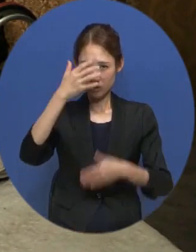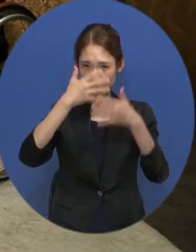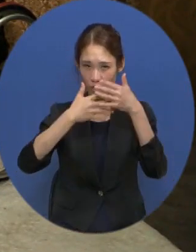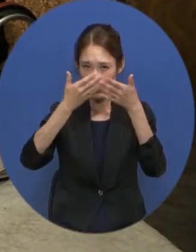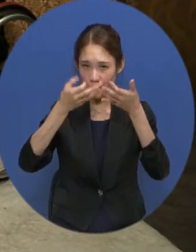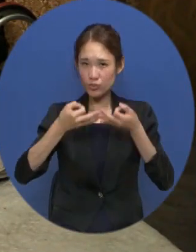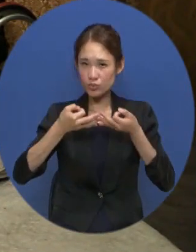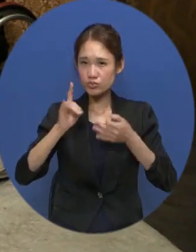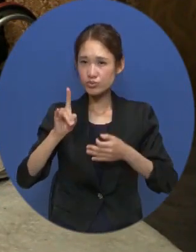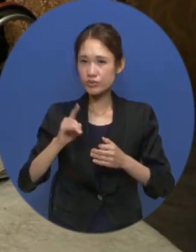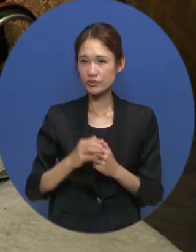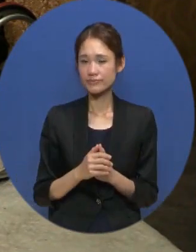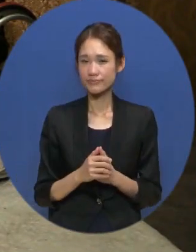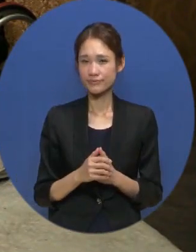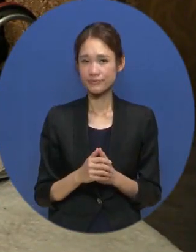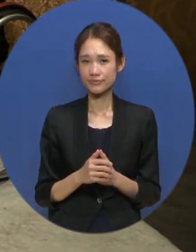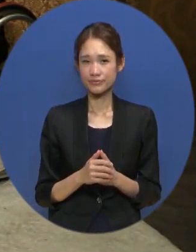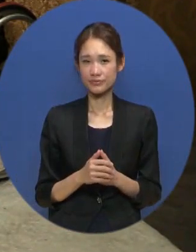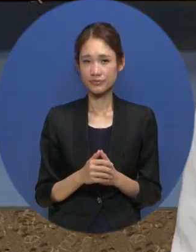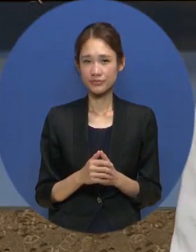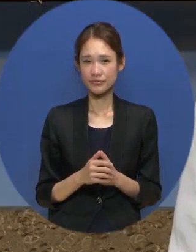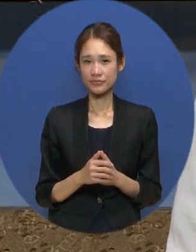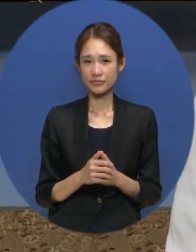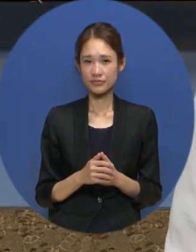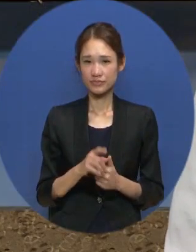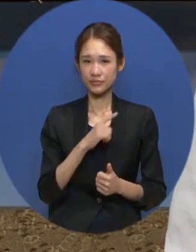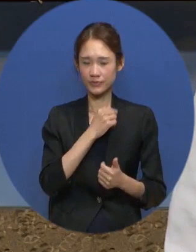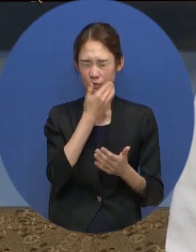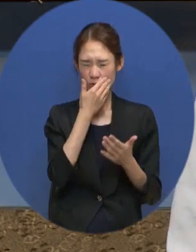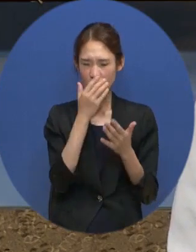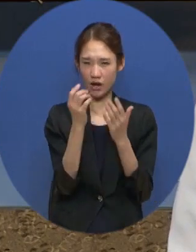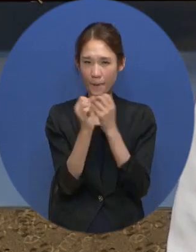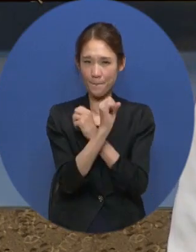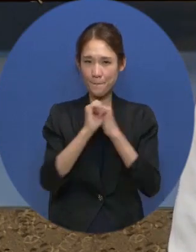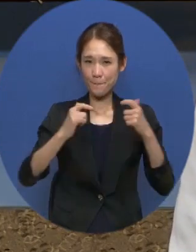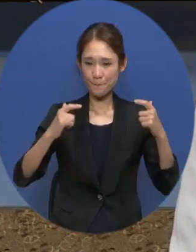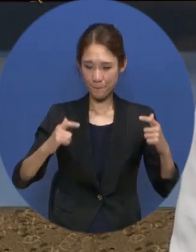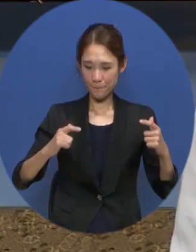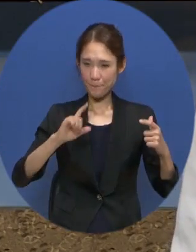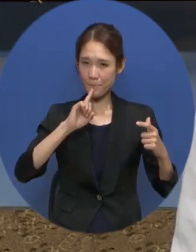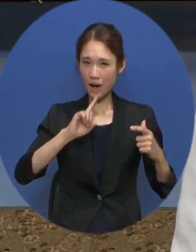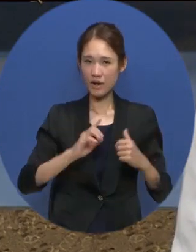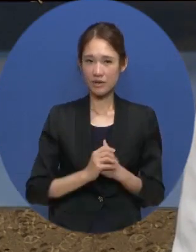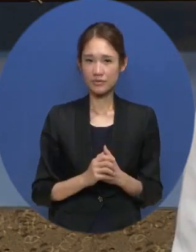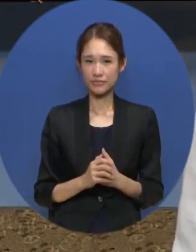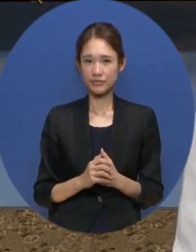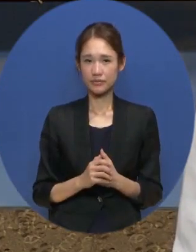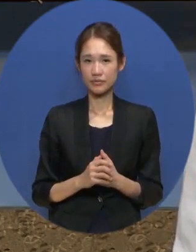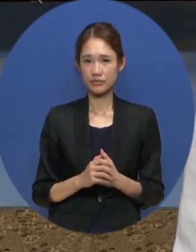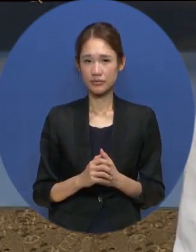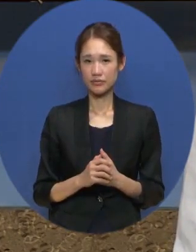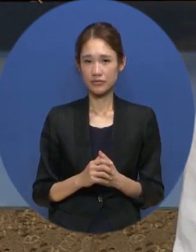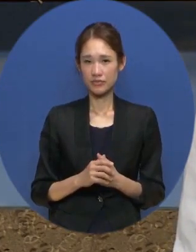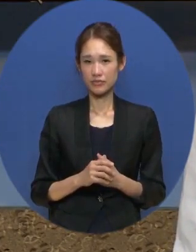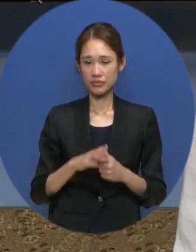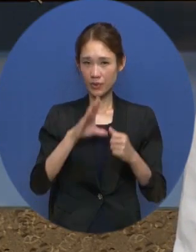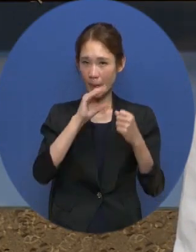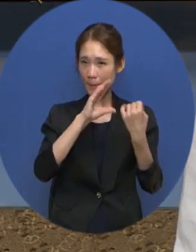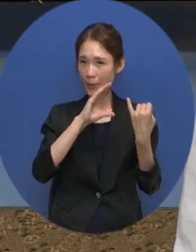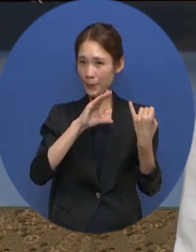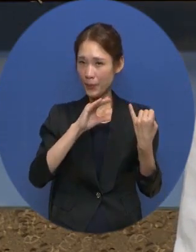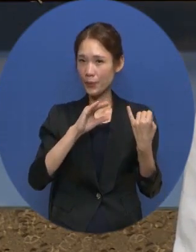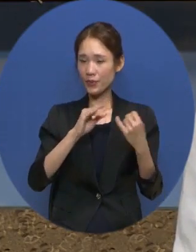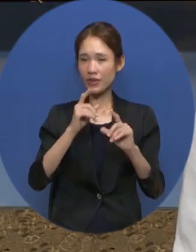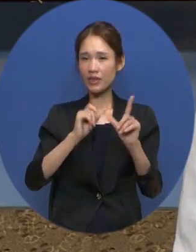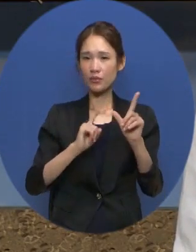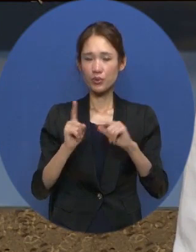의미인가요? 예, 모니터링이라면은 굉장히 광범위한 영역이죠. 그래서 예. 뭐 그